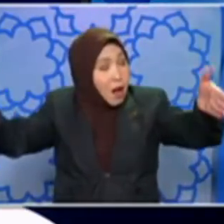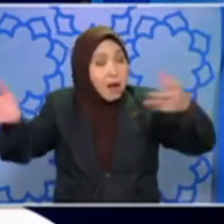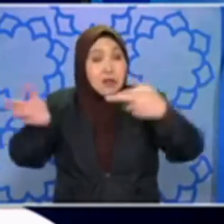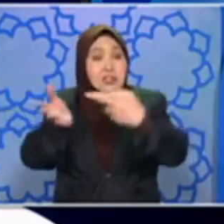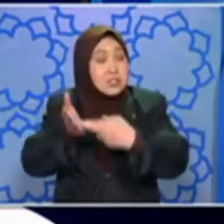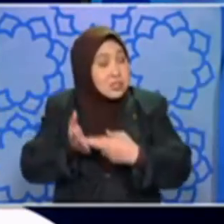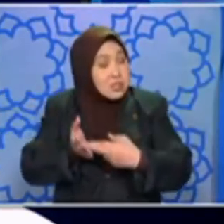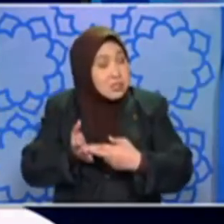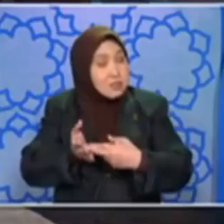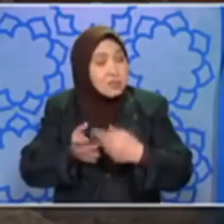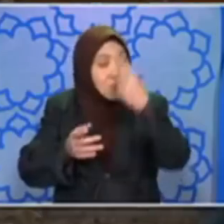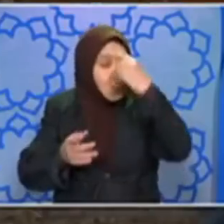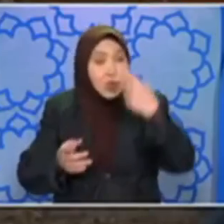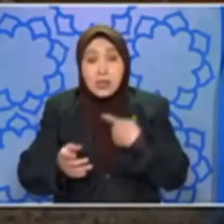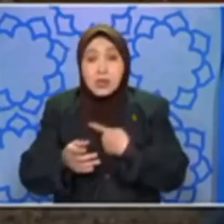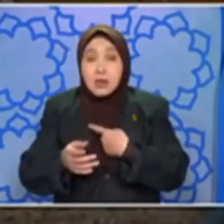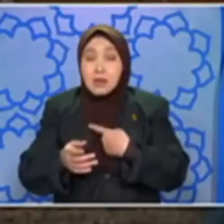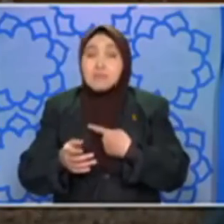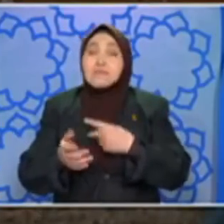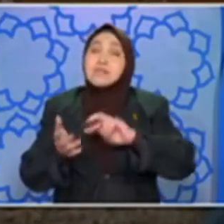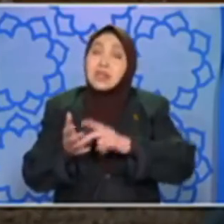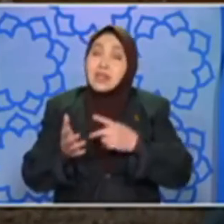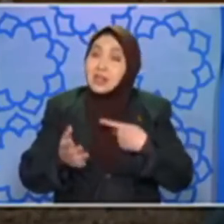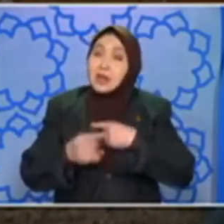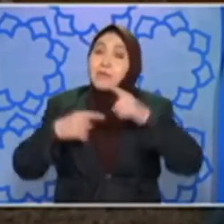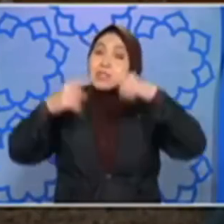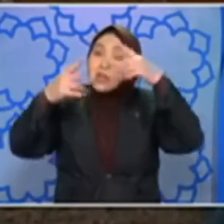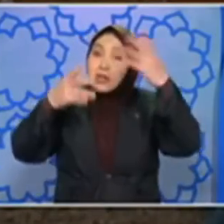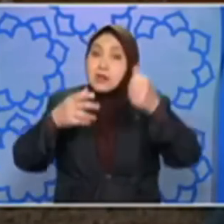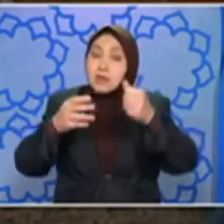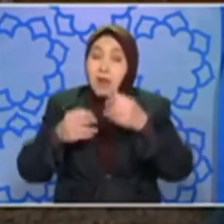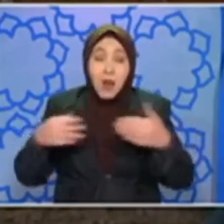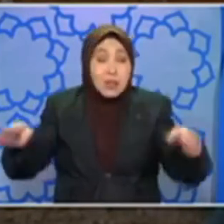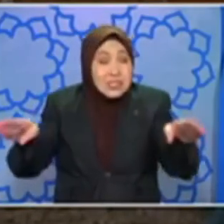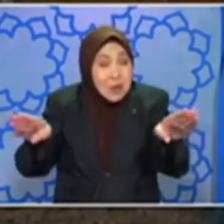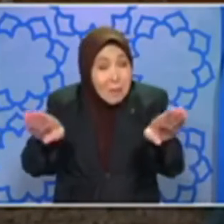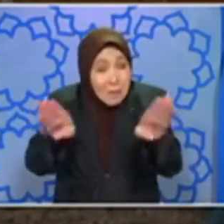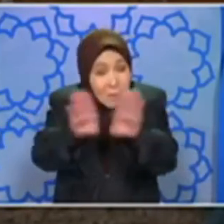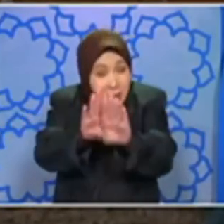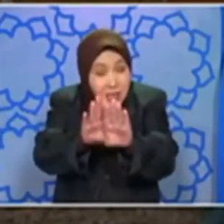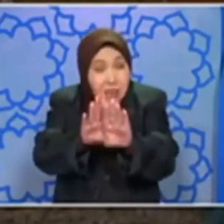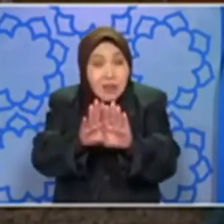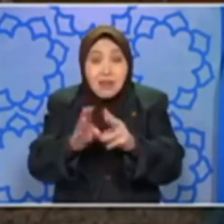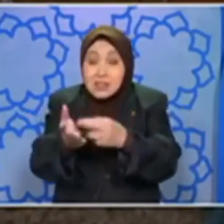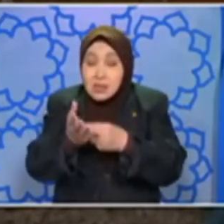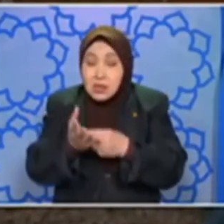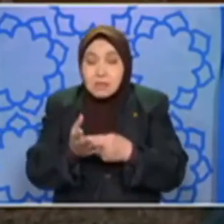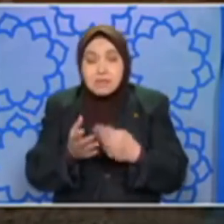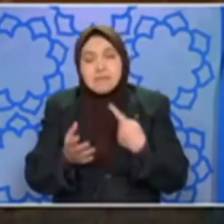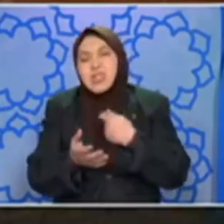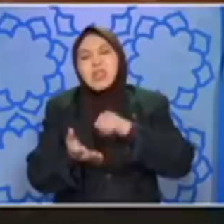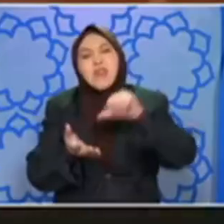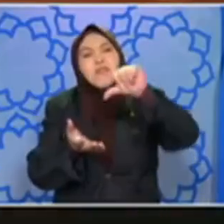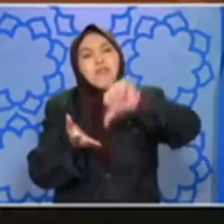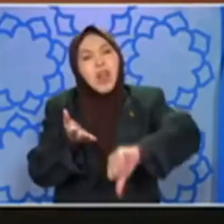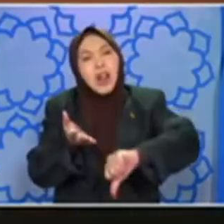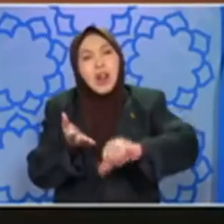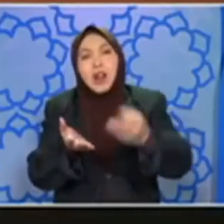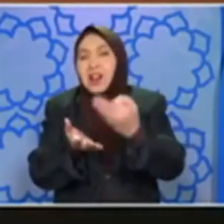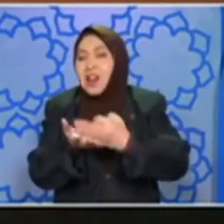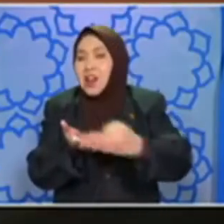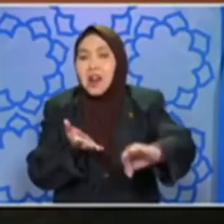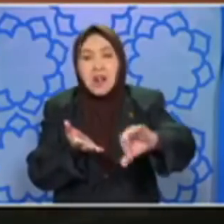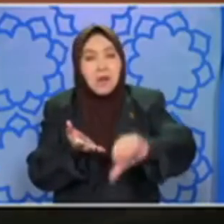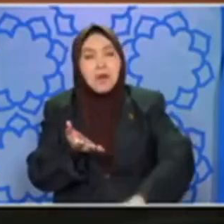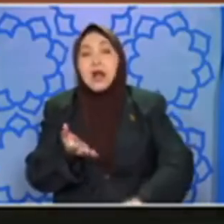berjaya. Misalnya bila Allah wayaqdir, kita gagal. Ya, contohnya kalau katakan kalau rezeki kita